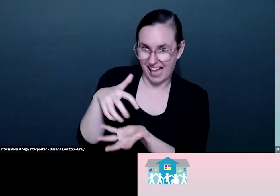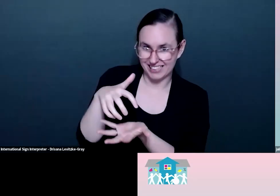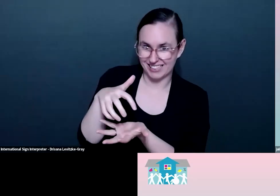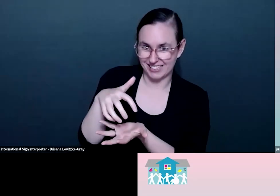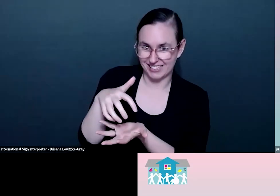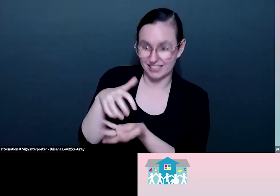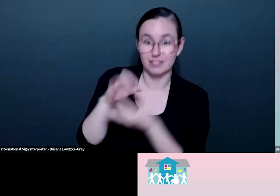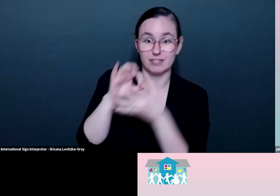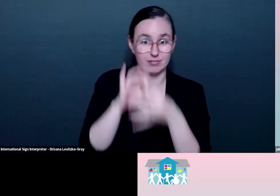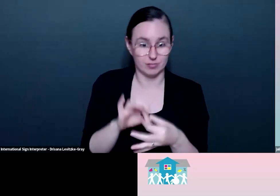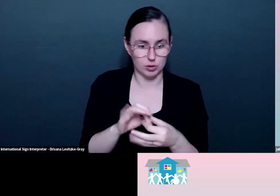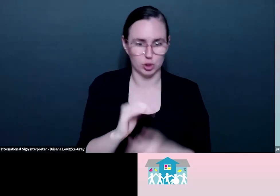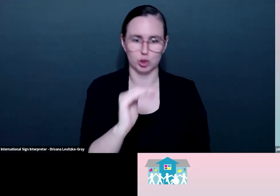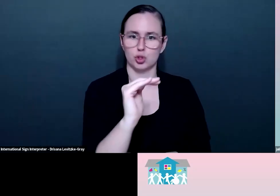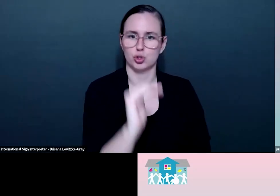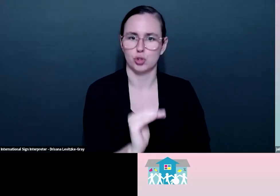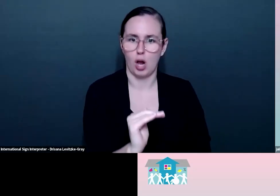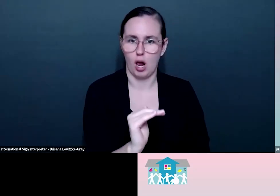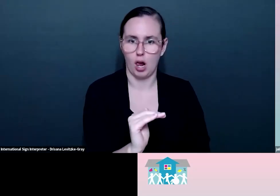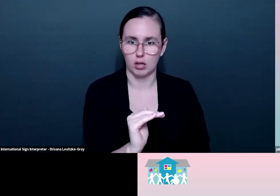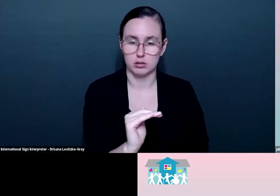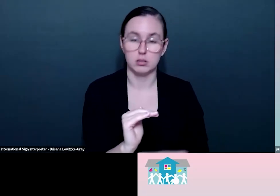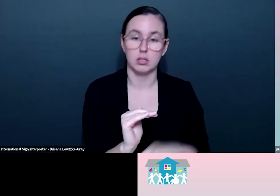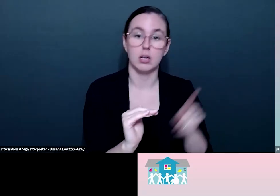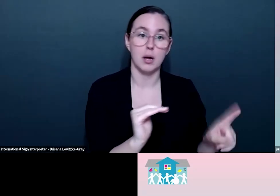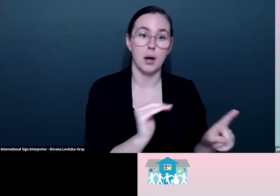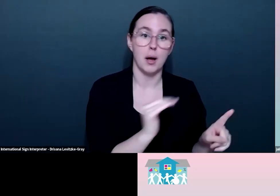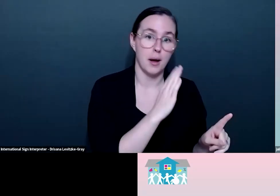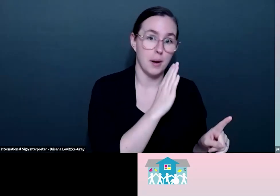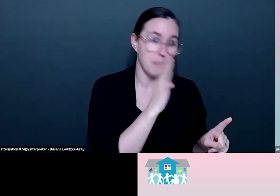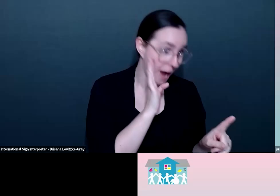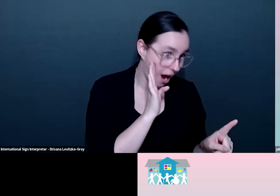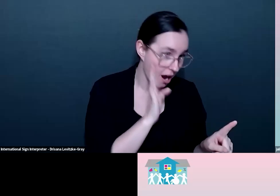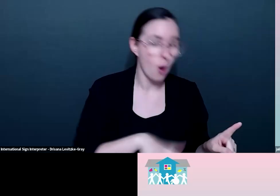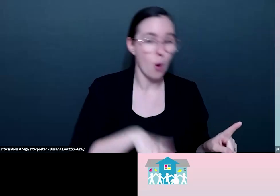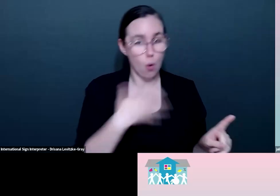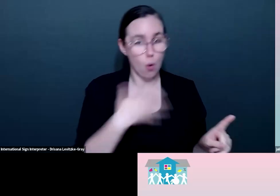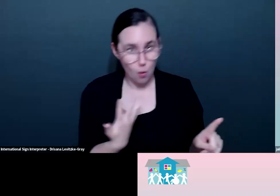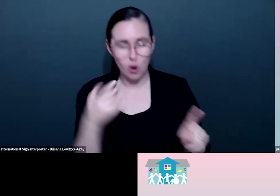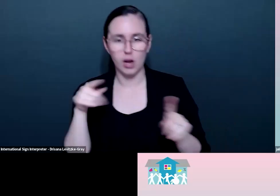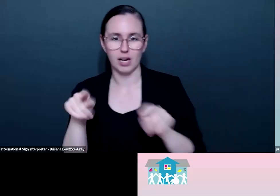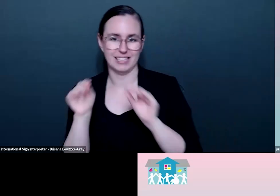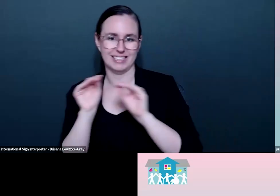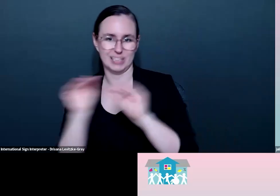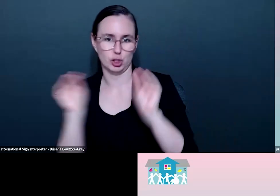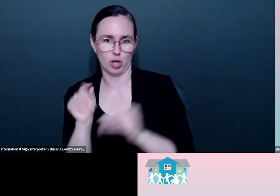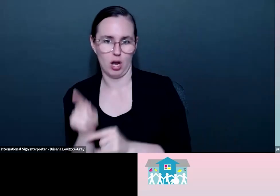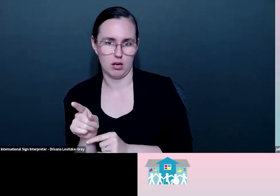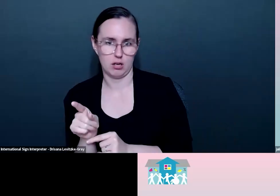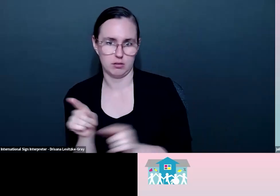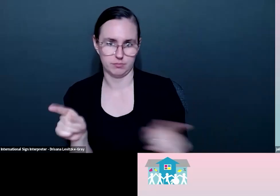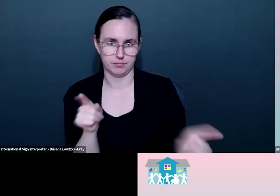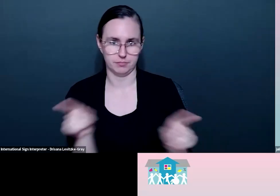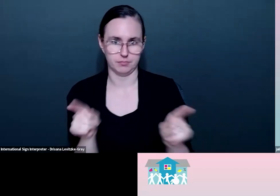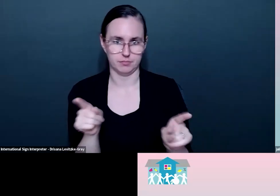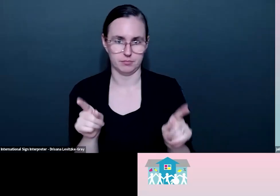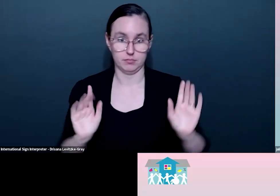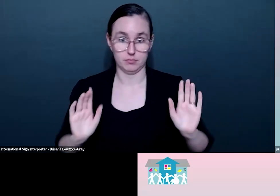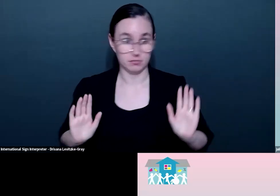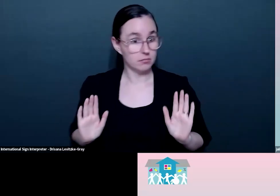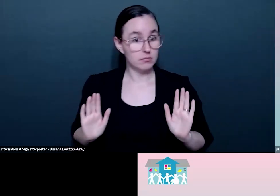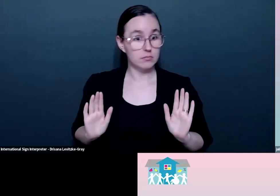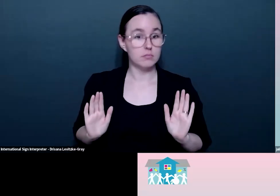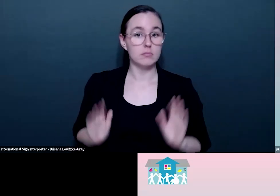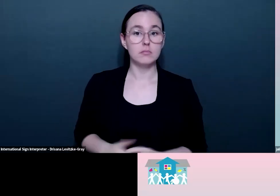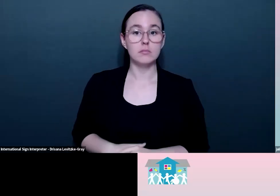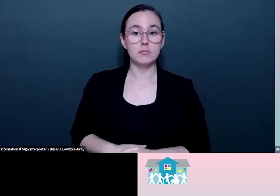À travers les questions qu'on pose au maire ou au professeur. Bien sûr, euh, il va y avoir